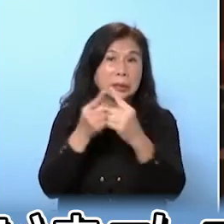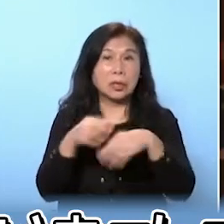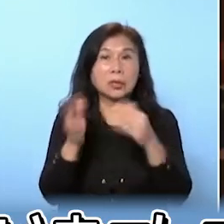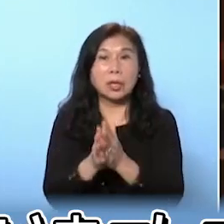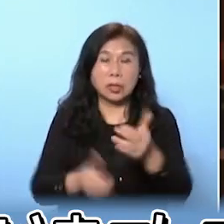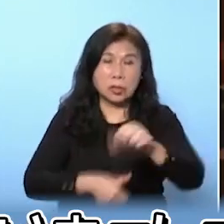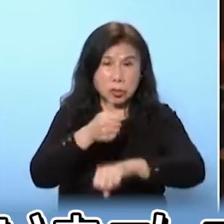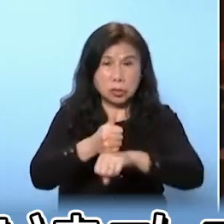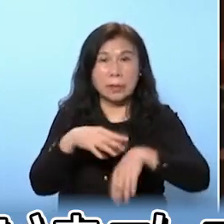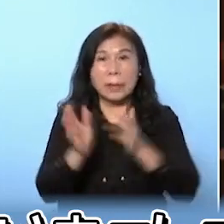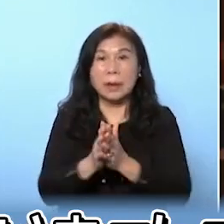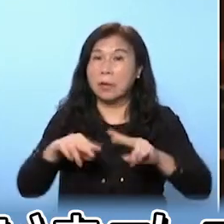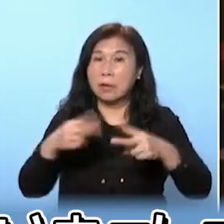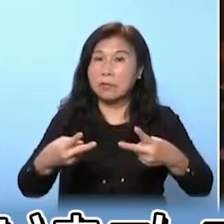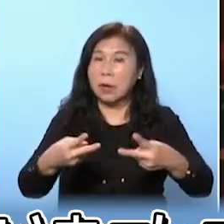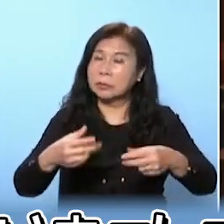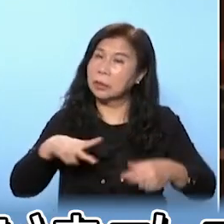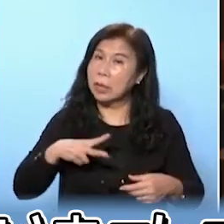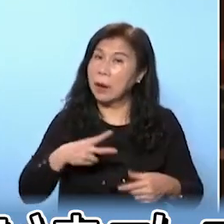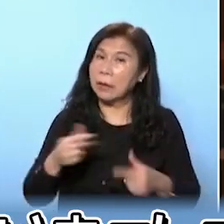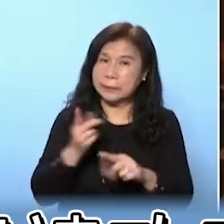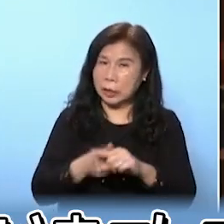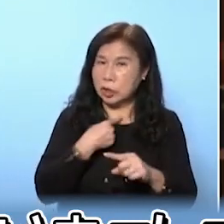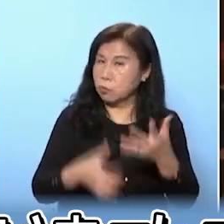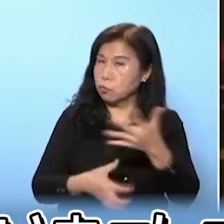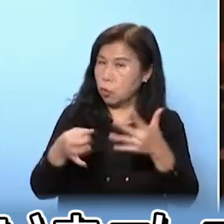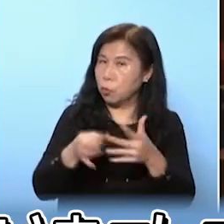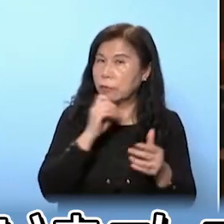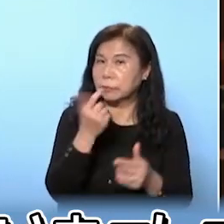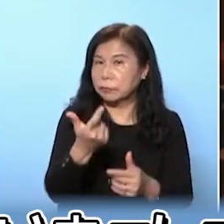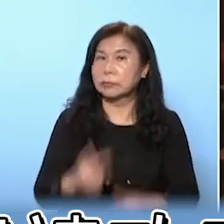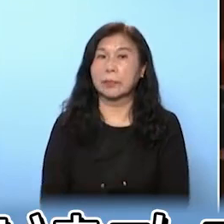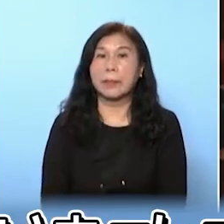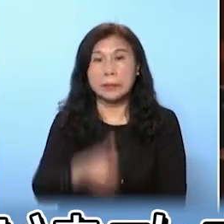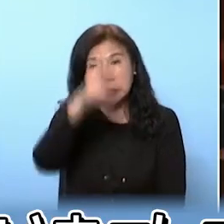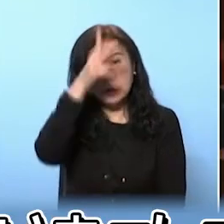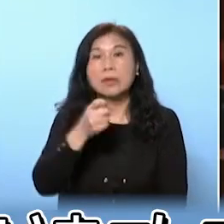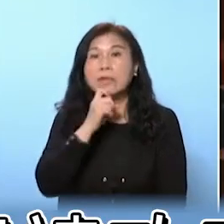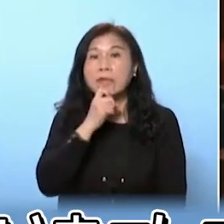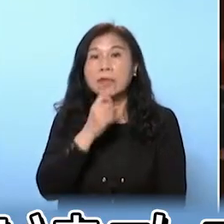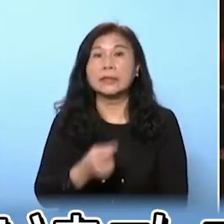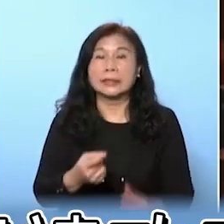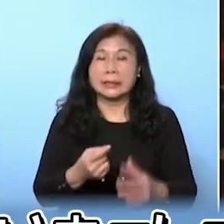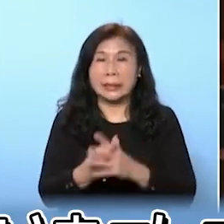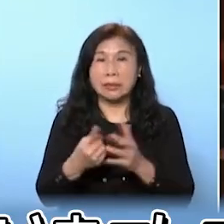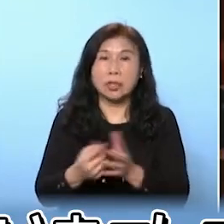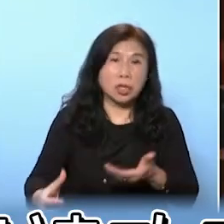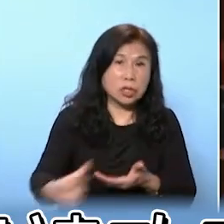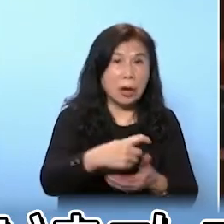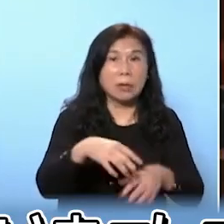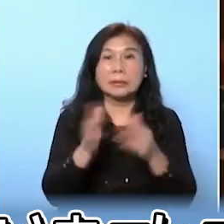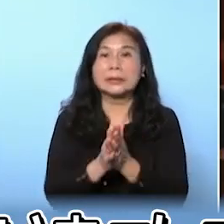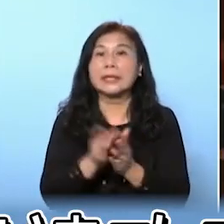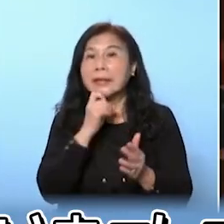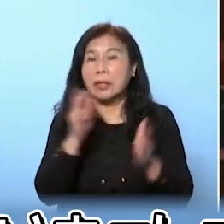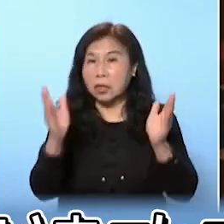上市機制之後，發展情況是可以更加好的。所以我建議政府要放寬特殊收購目的收購公司